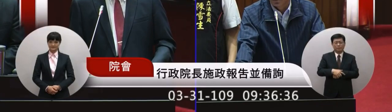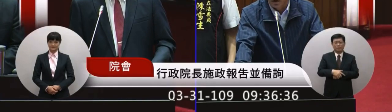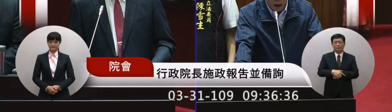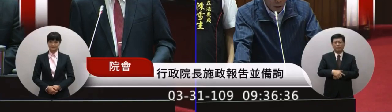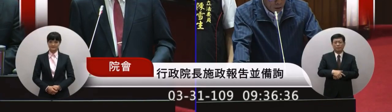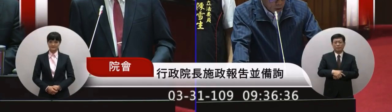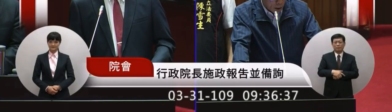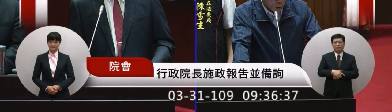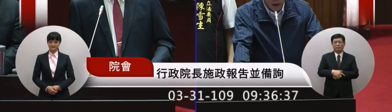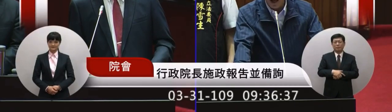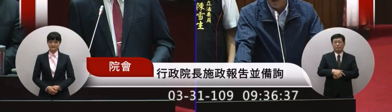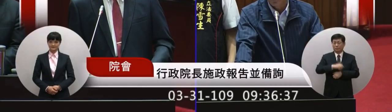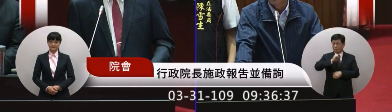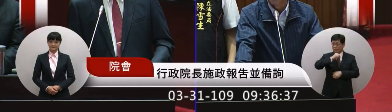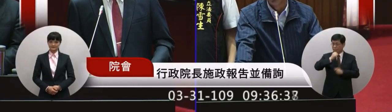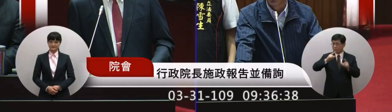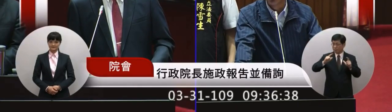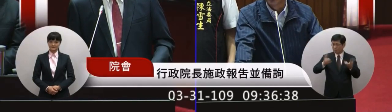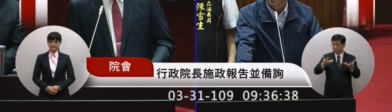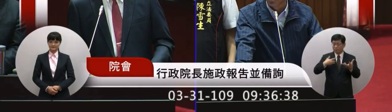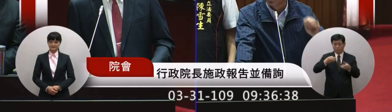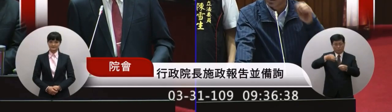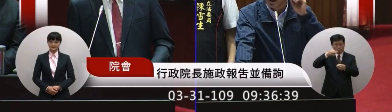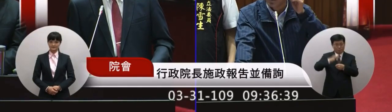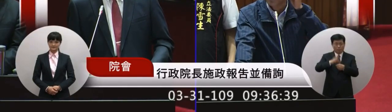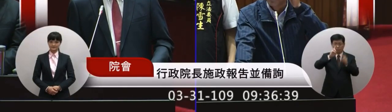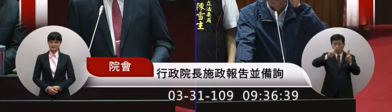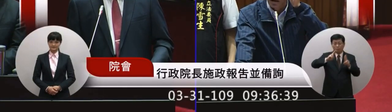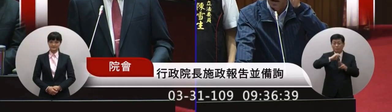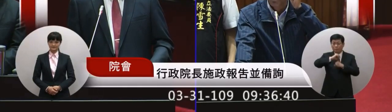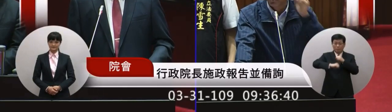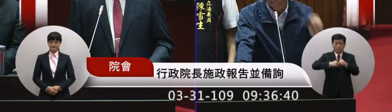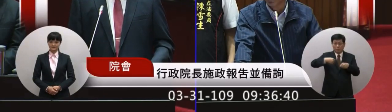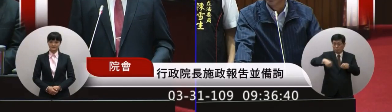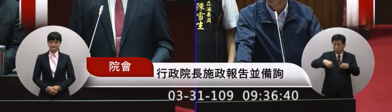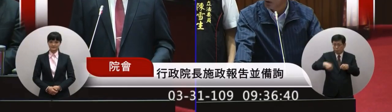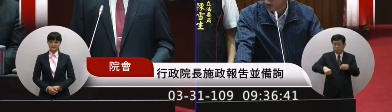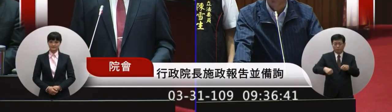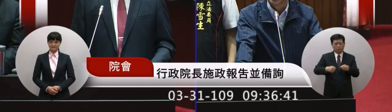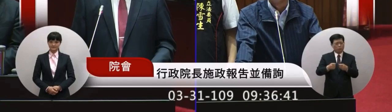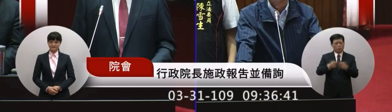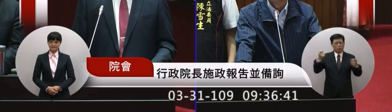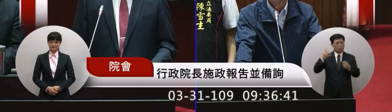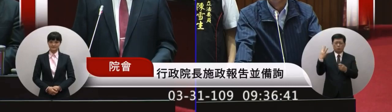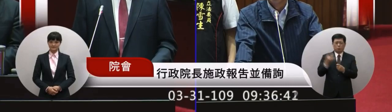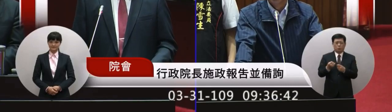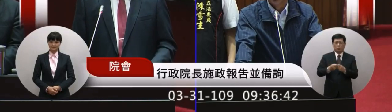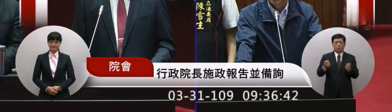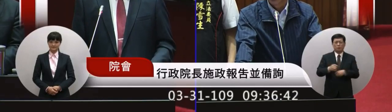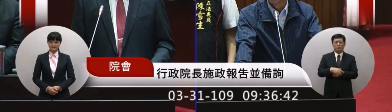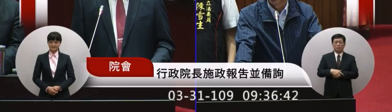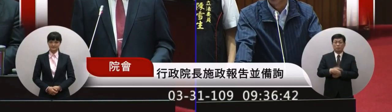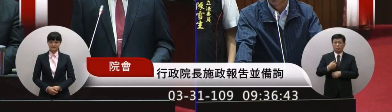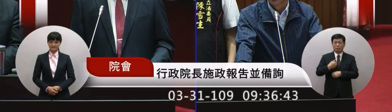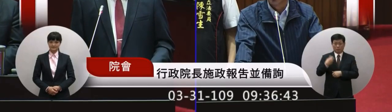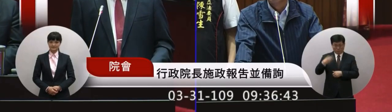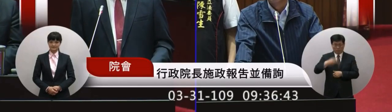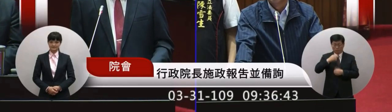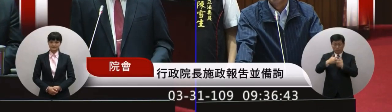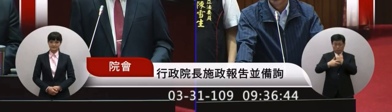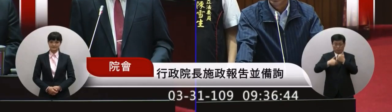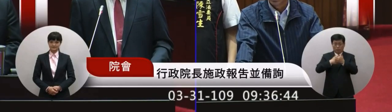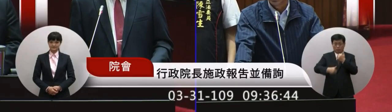们台湾大概补助电动机车已经补助了很多年。 是， 我在卫环委员